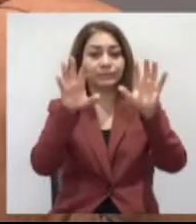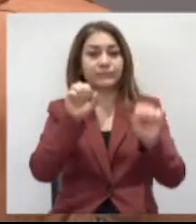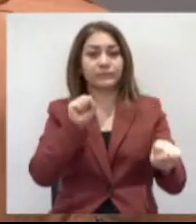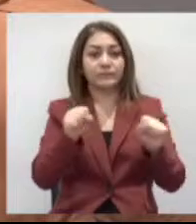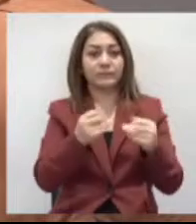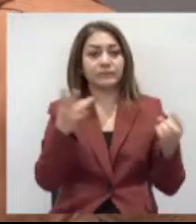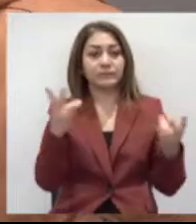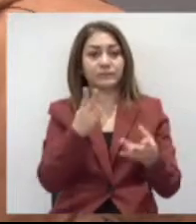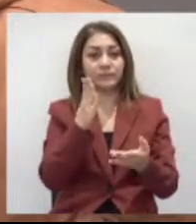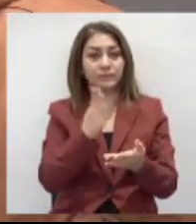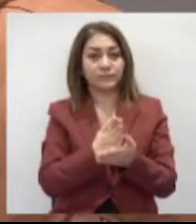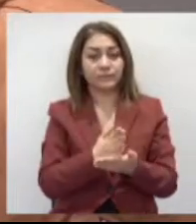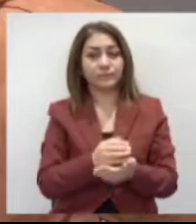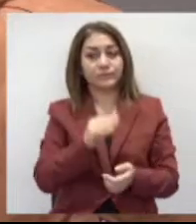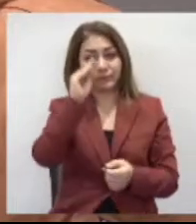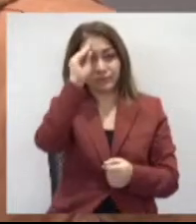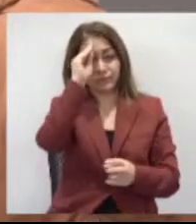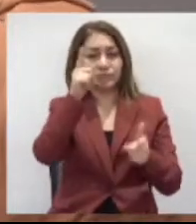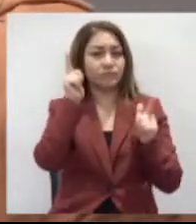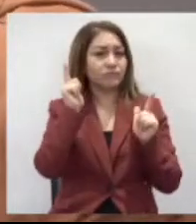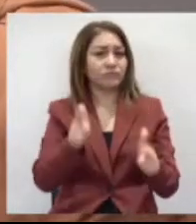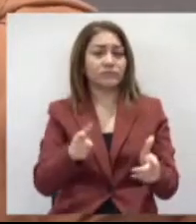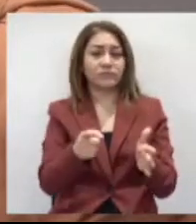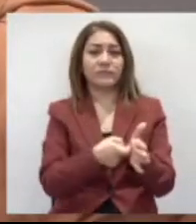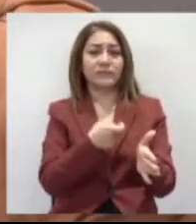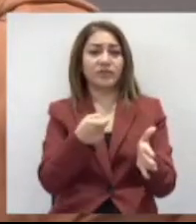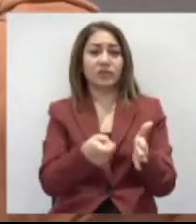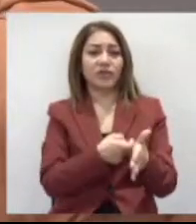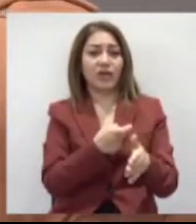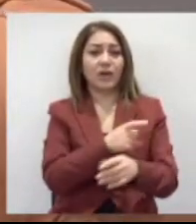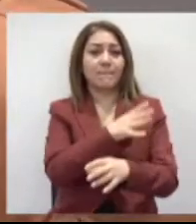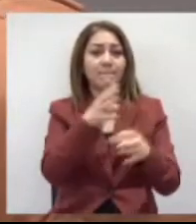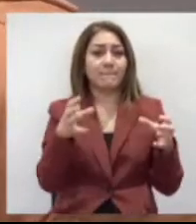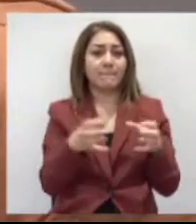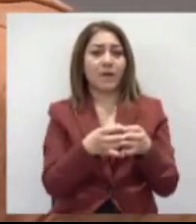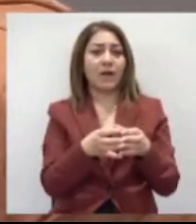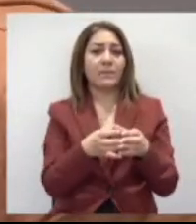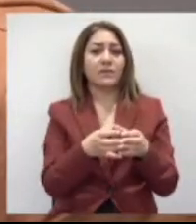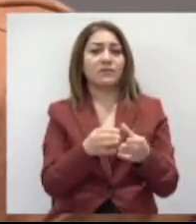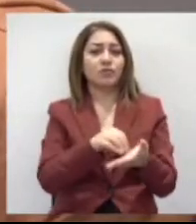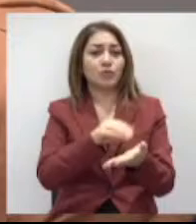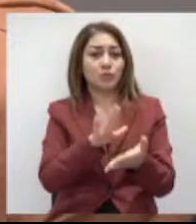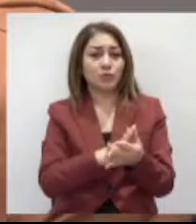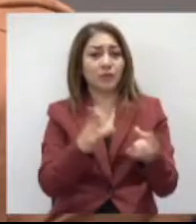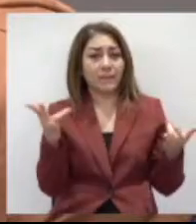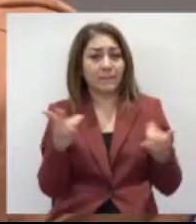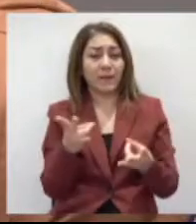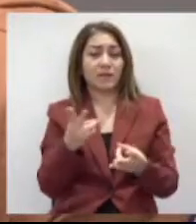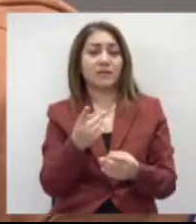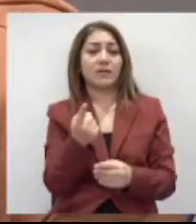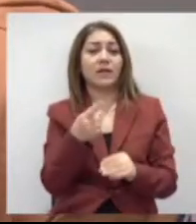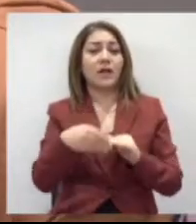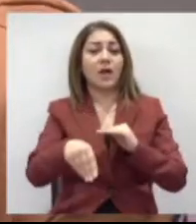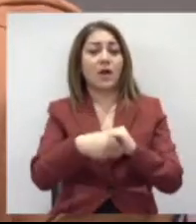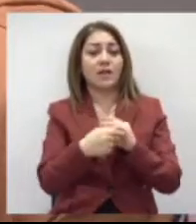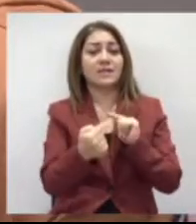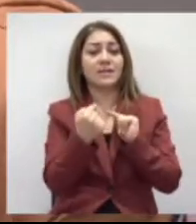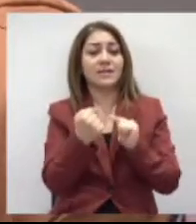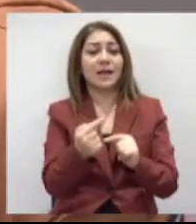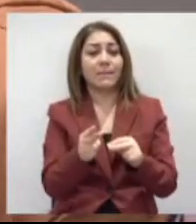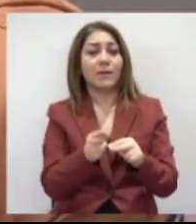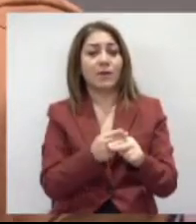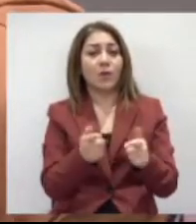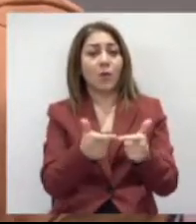ունենա։ Լիովին համաձայն եմ, ուրեմն քնչականները, որտեղ ոչ միայն հակակոռուպցիոն կոմիտեն, այլ ընդհանրապես